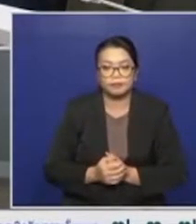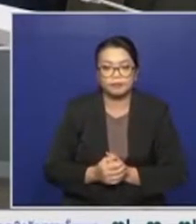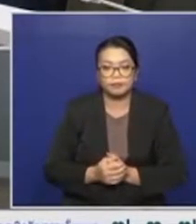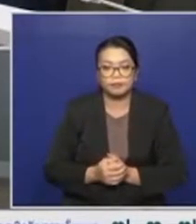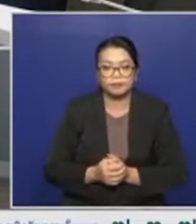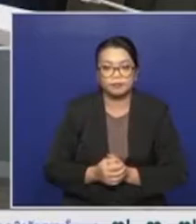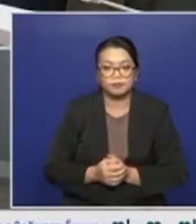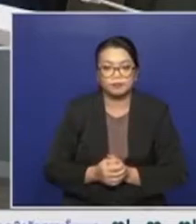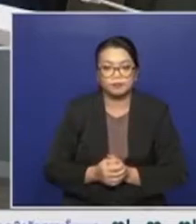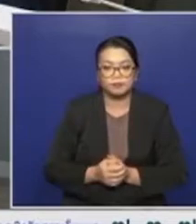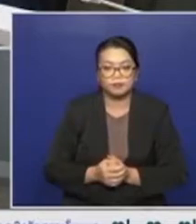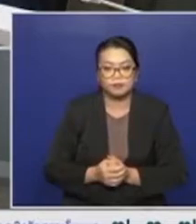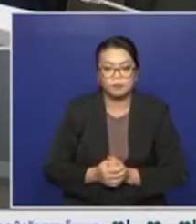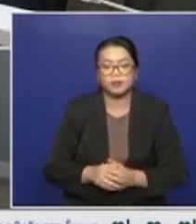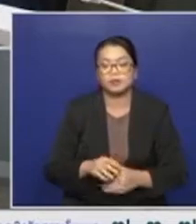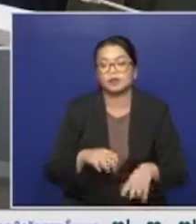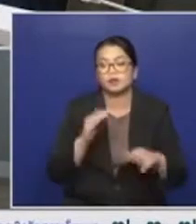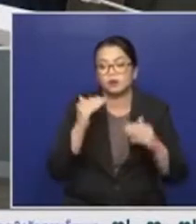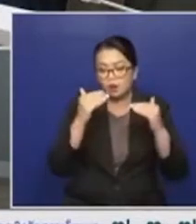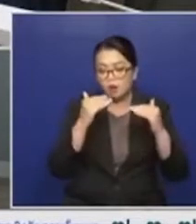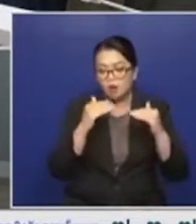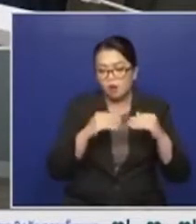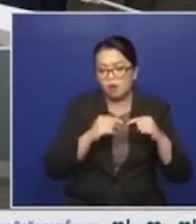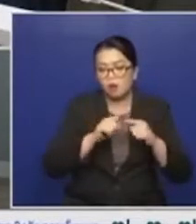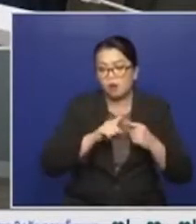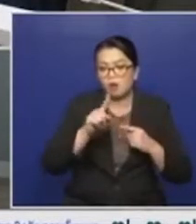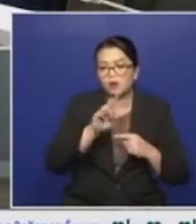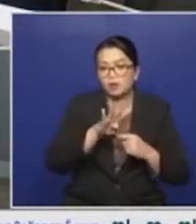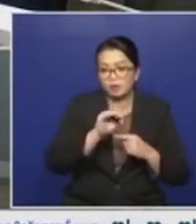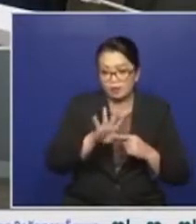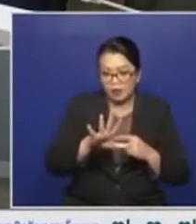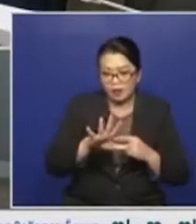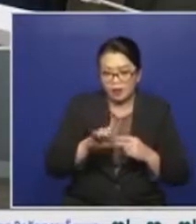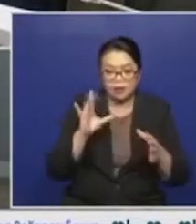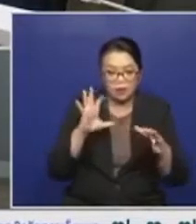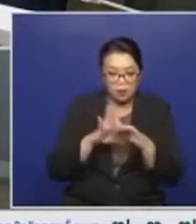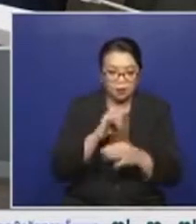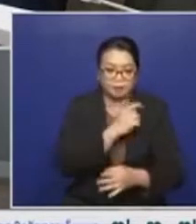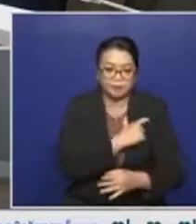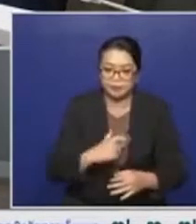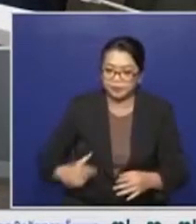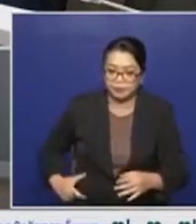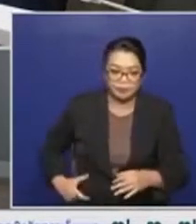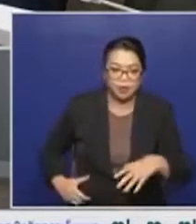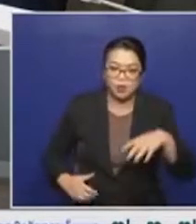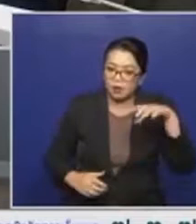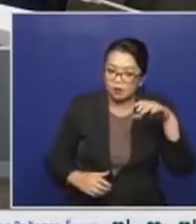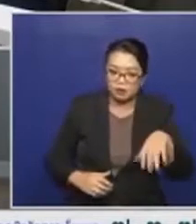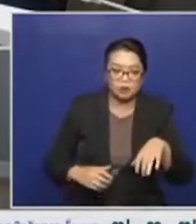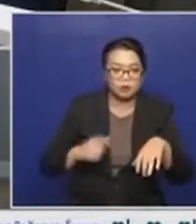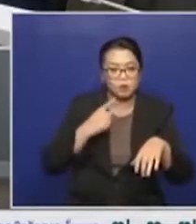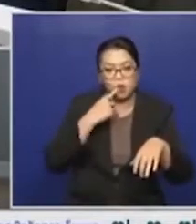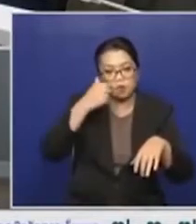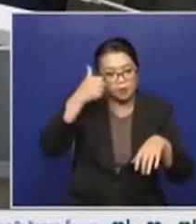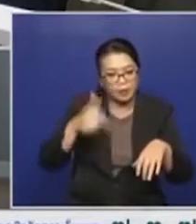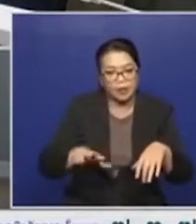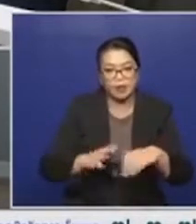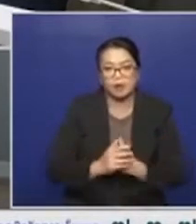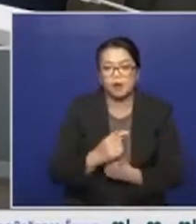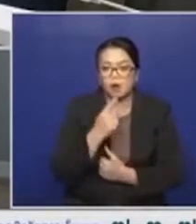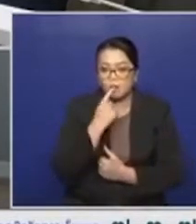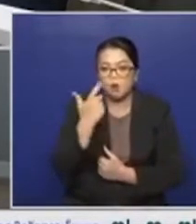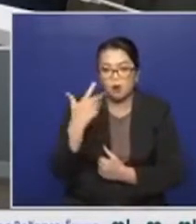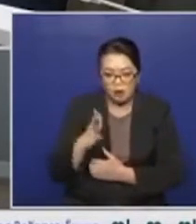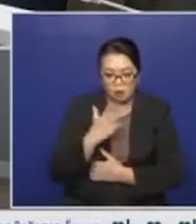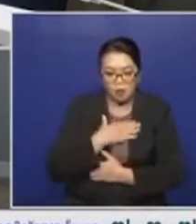ข้อ 45วรรค 2เขียนว่าแปลจีนเก่าถึงสถาบันพระมหากษัตริย์นะถึงด้านการท่านพูดพอสม